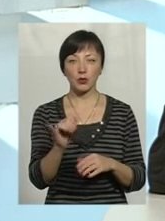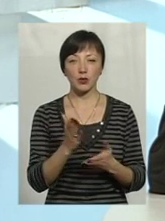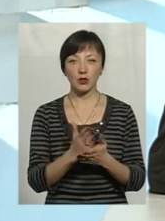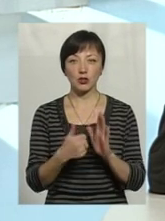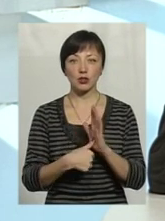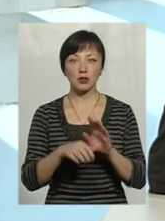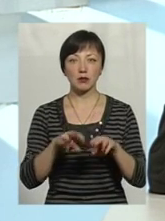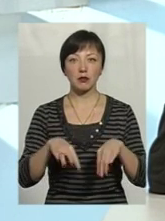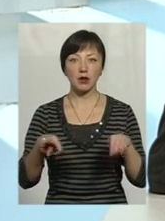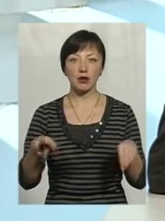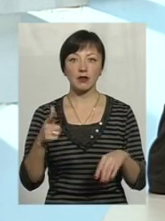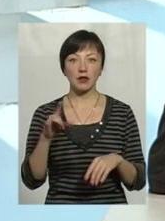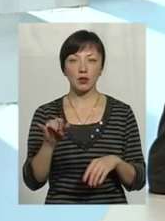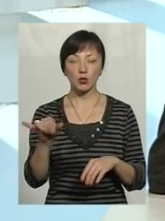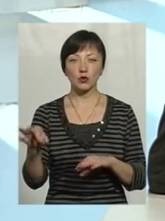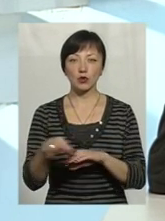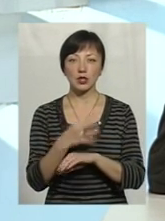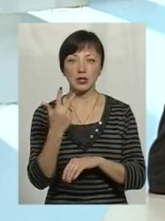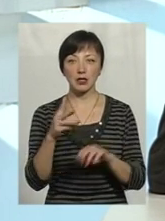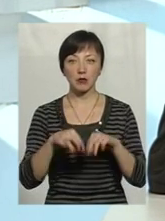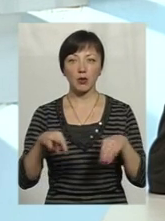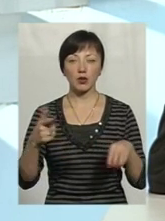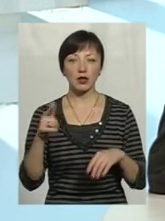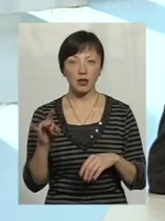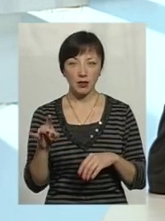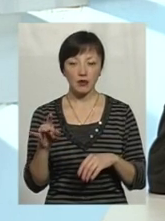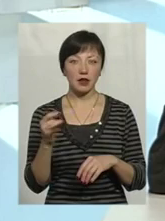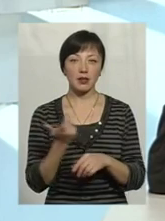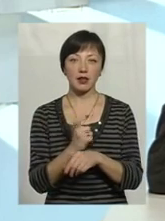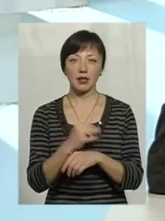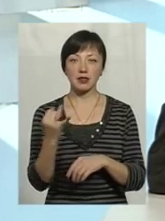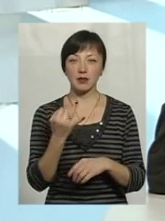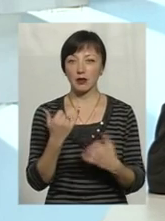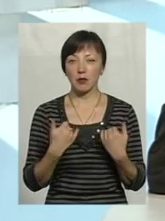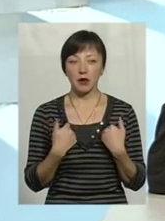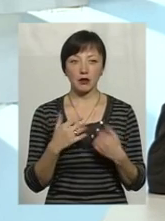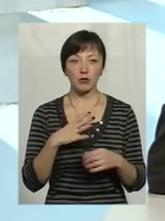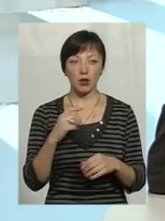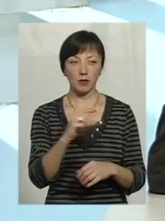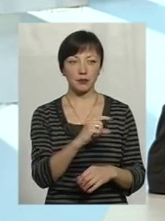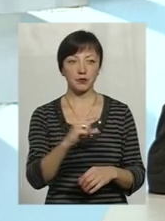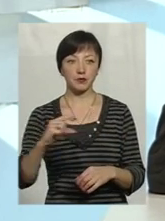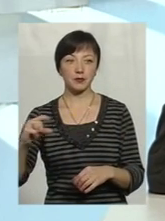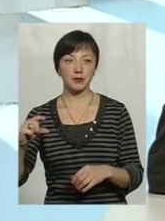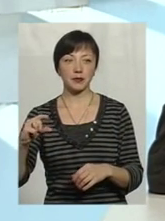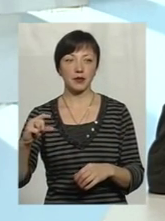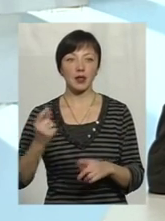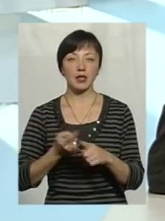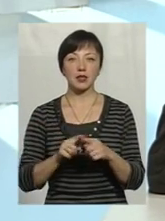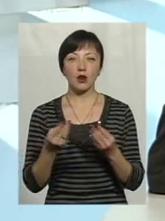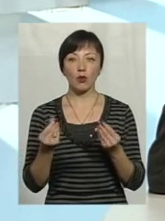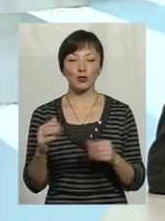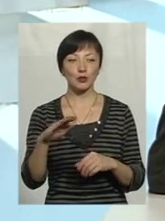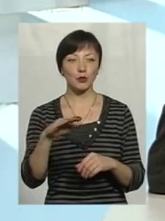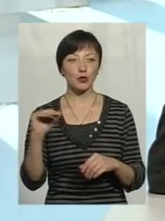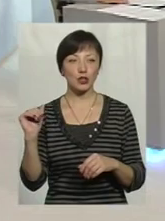6 мільйонів гривень. В дружини 3 мільйони гривень. І найцікавіша для мене була стрічка в декларації. Це кошти